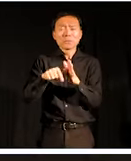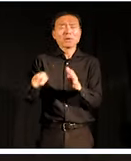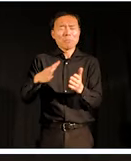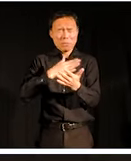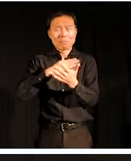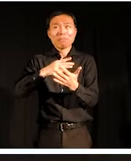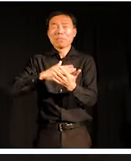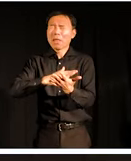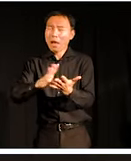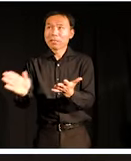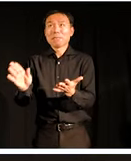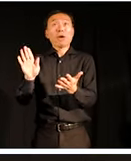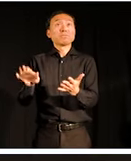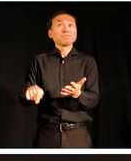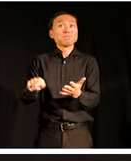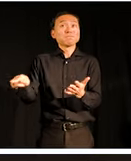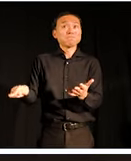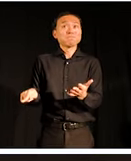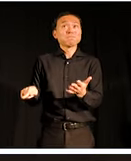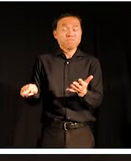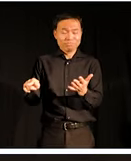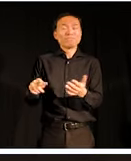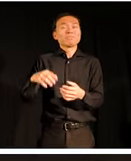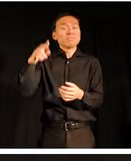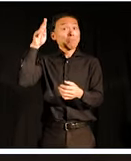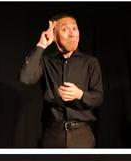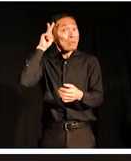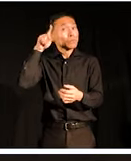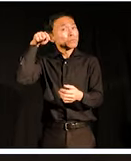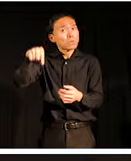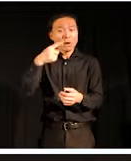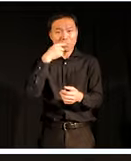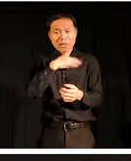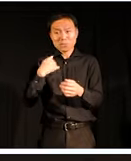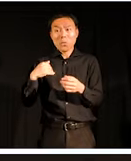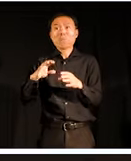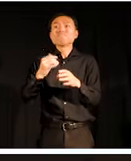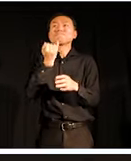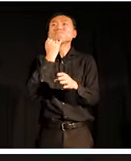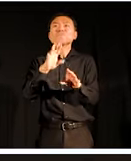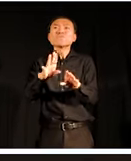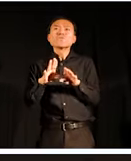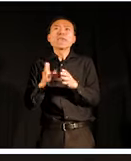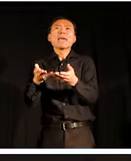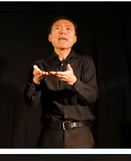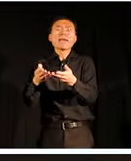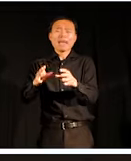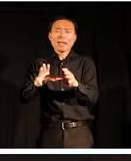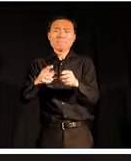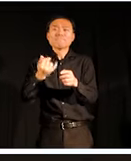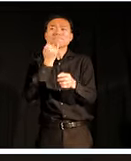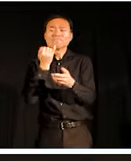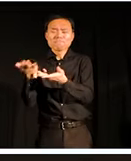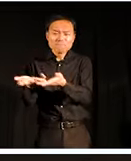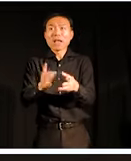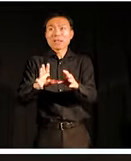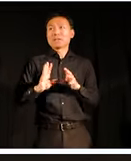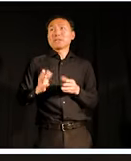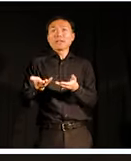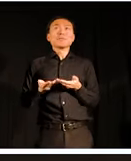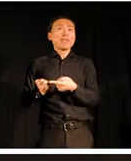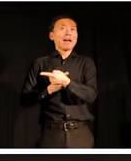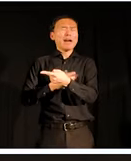えペルという国は本当にこ私たちを受け入れてくれことに対しての感謝本当にえあり